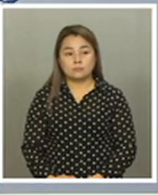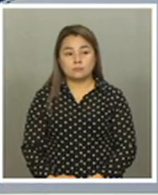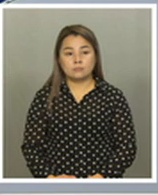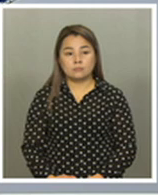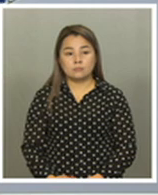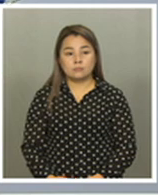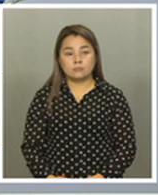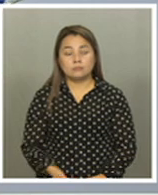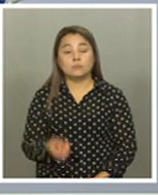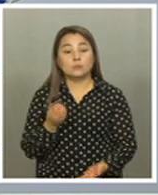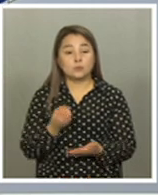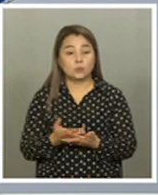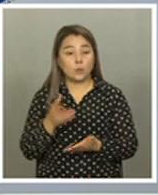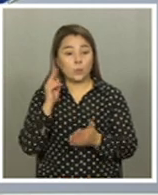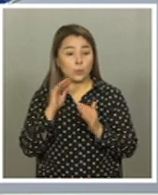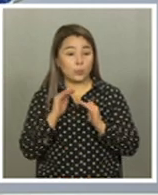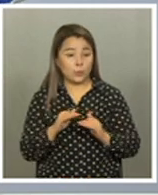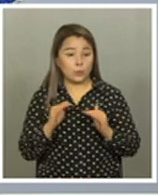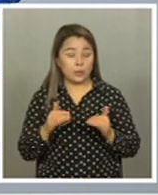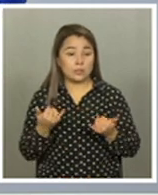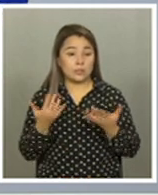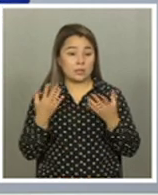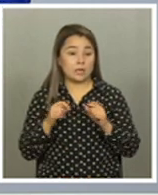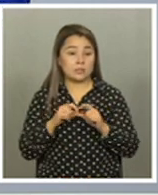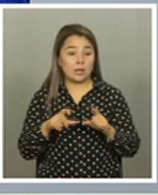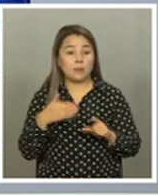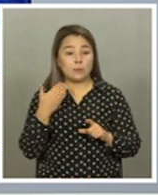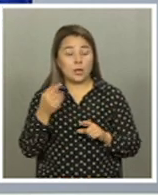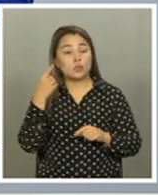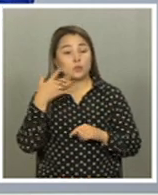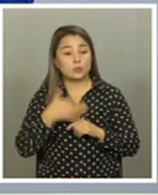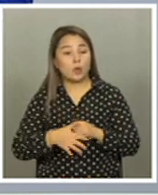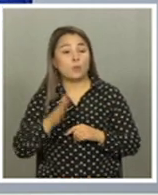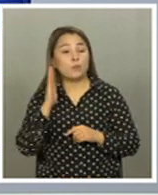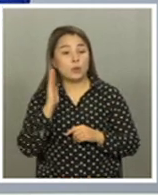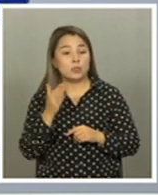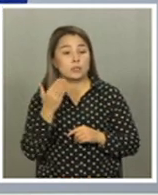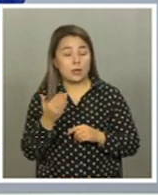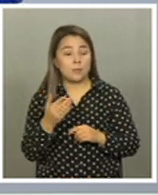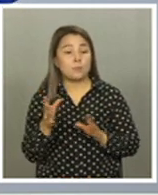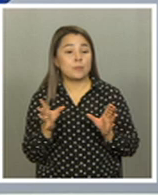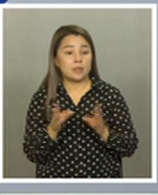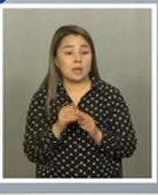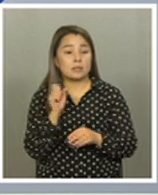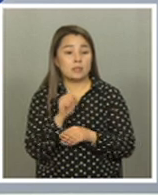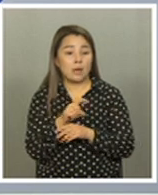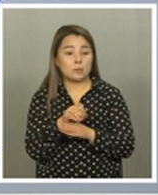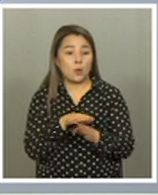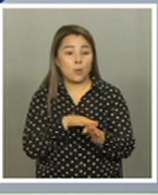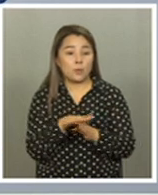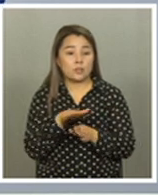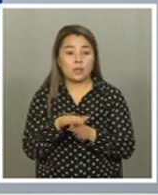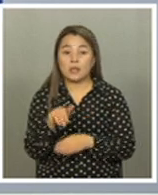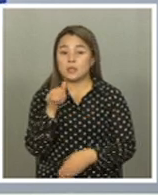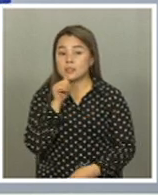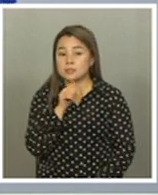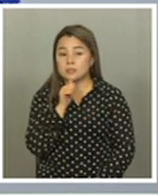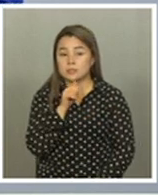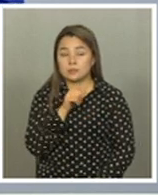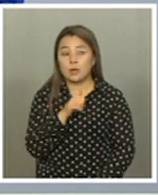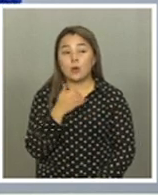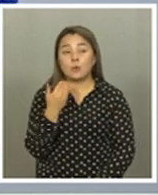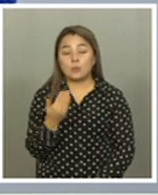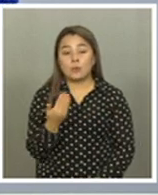Құрметті оқушылар, бүгінгі сабақ сіздерге түсінікті болса, бірге тапсырма орындап көрейік. Олай